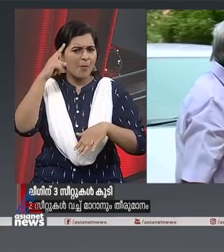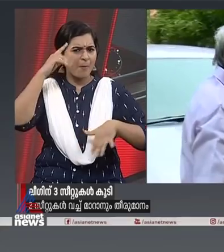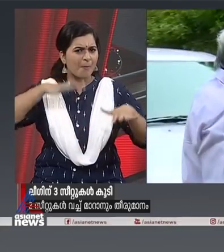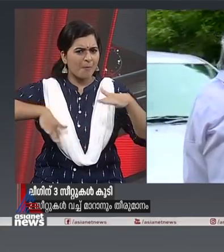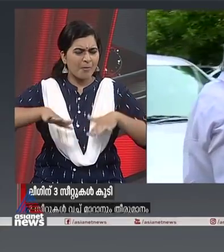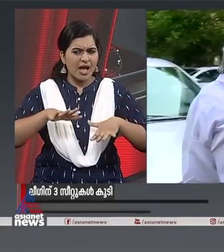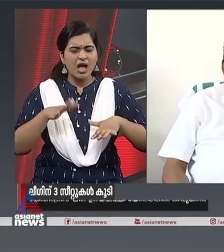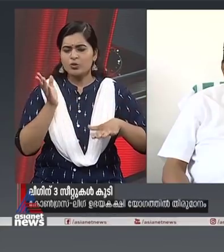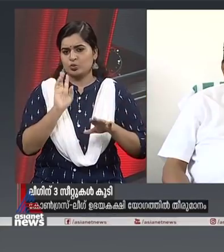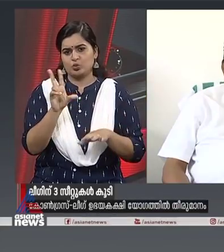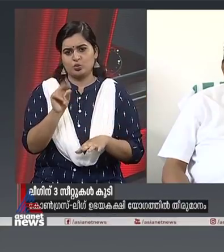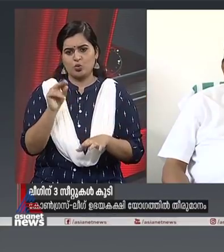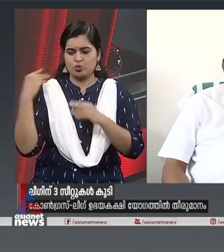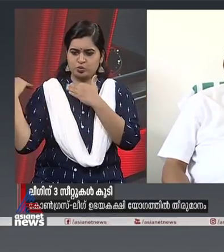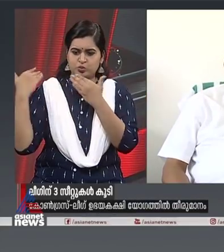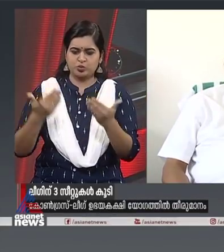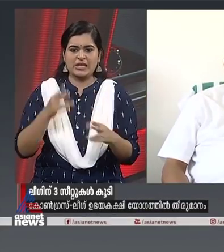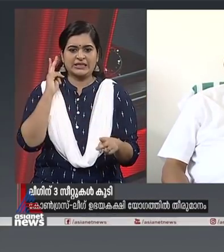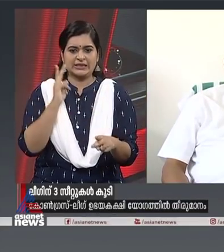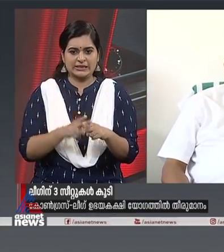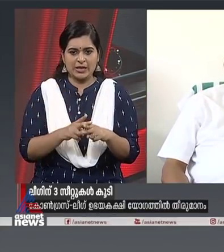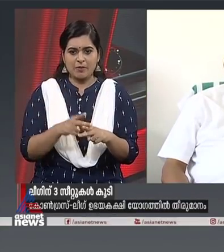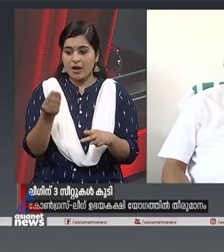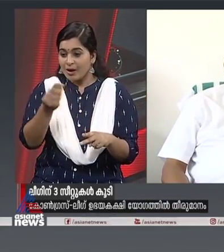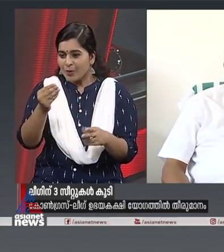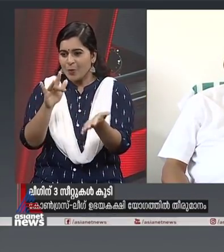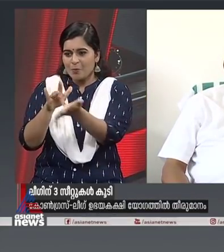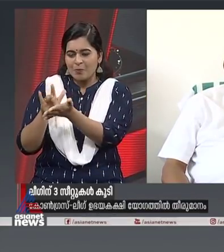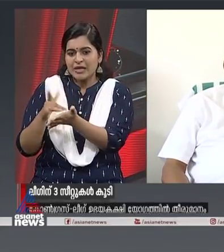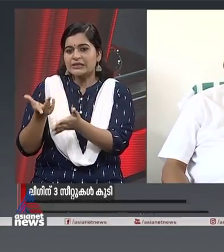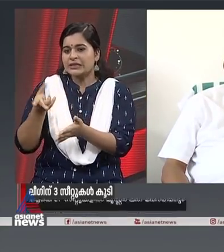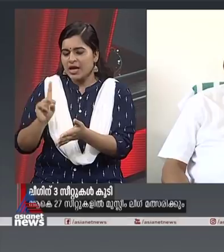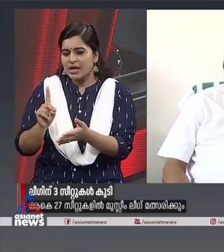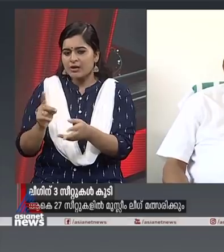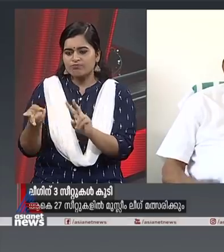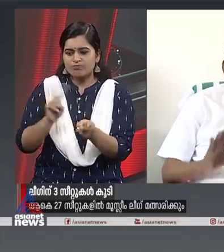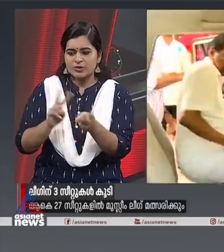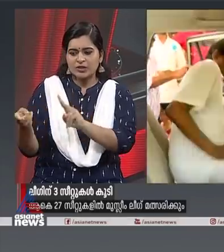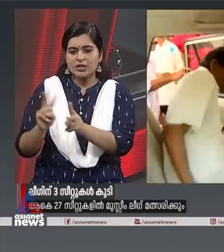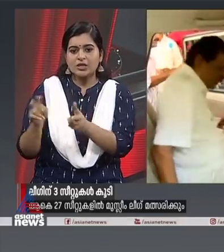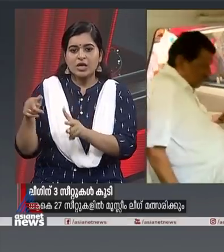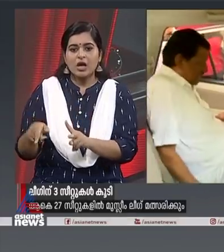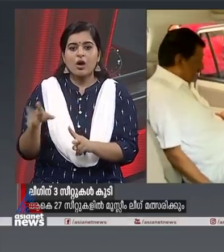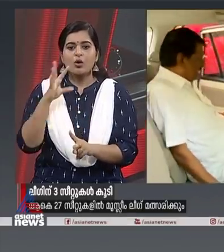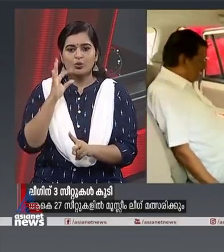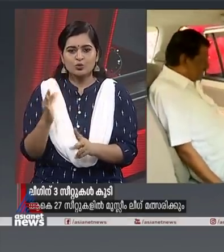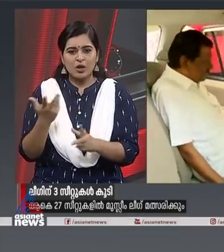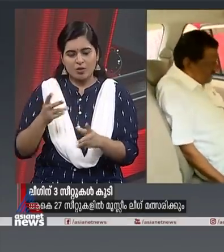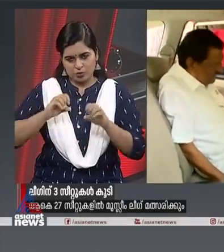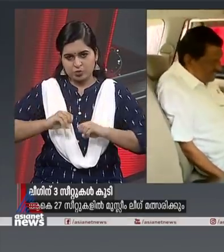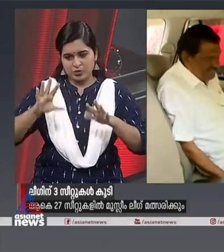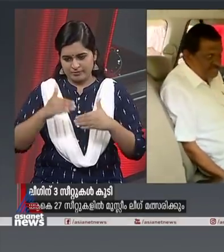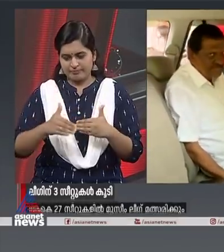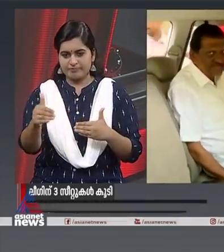സീറ്റുകളിലൊന്നും മാറ്റമില്ല. പി ജെ ജോസഫുമായി ചർച്ച പൂർത്തിയാക്കിയ ശേഷമായിരിക്കും മുന്നണിയിലെ സീറ്റുകളെക്കുറിച്ചുള്ള ഔദ്യോഗിക പ്രഖ്യാപനം. പ്രശാന്ത് നിലമ്പൂരിനോടൊപ്പം